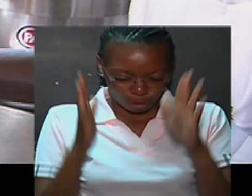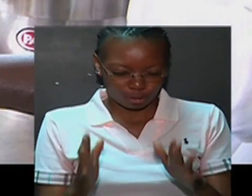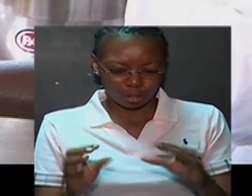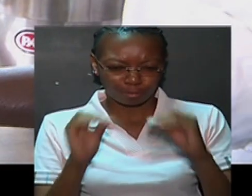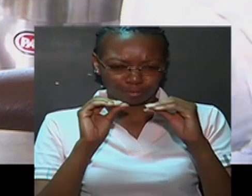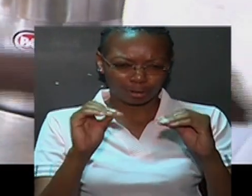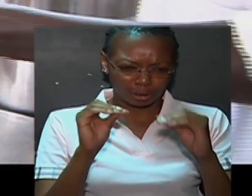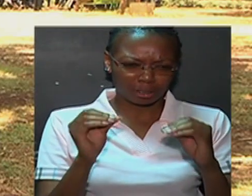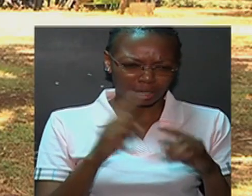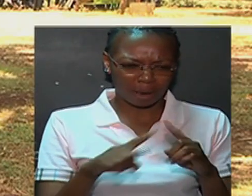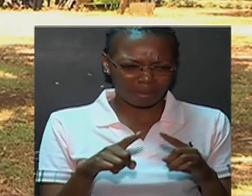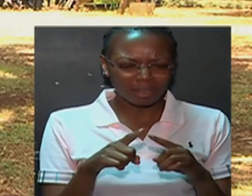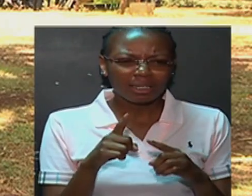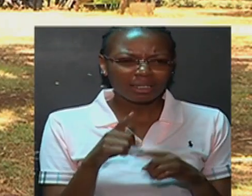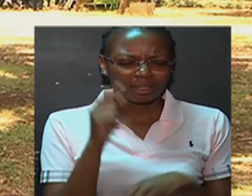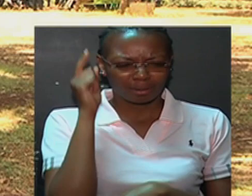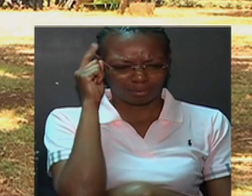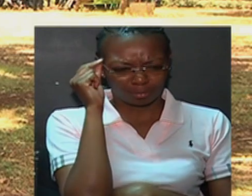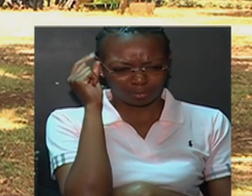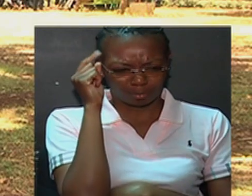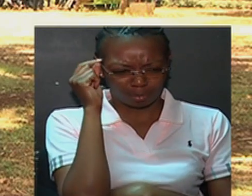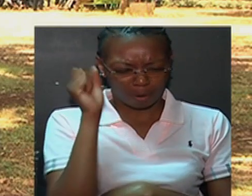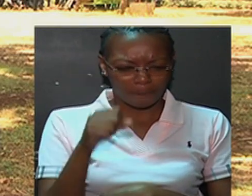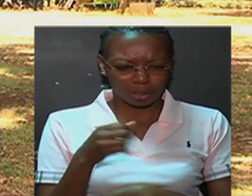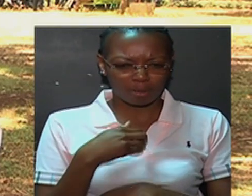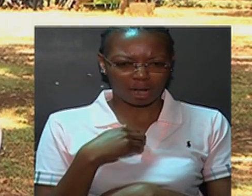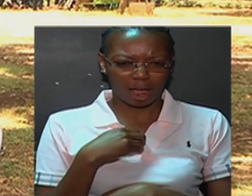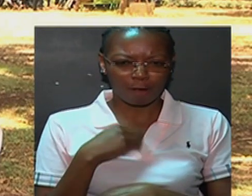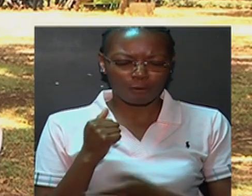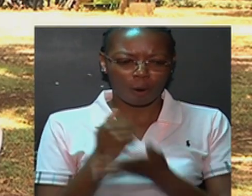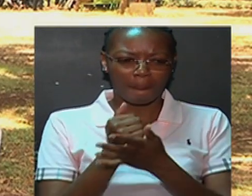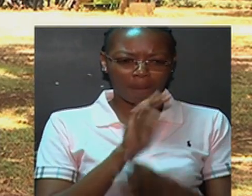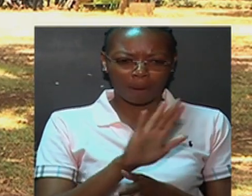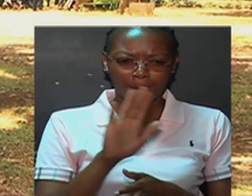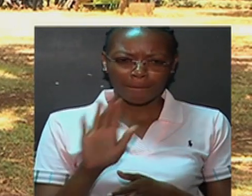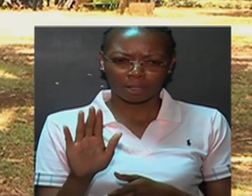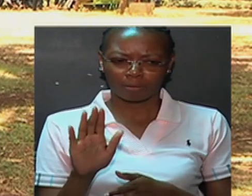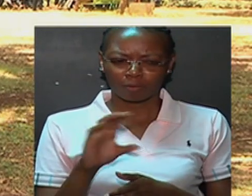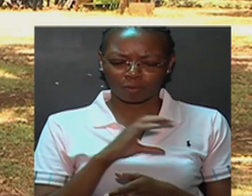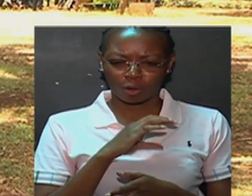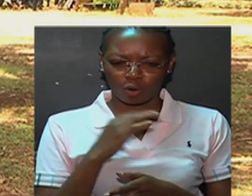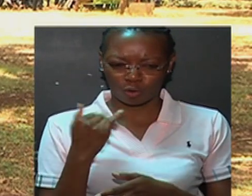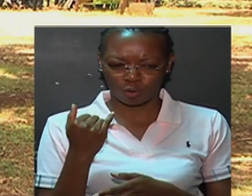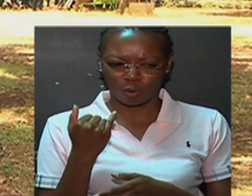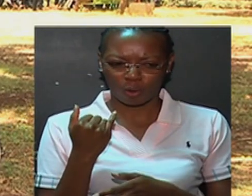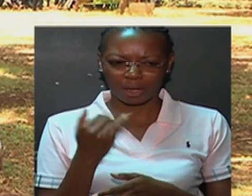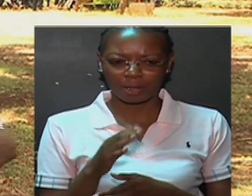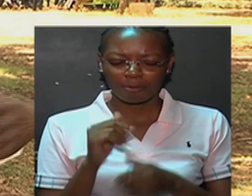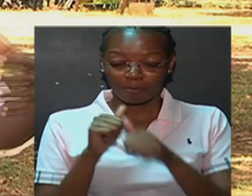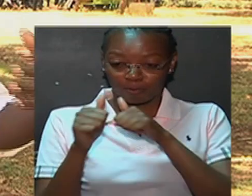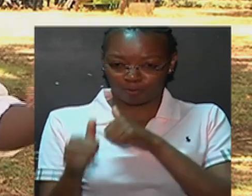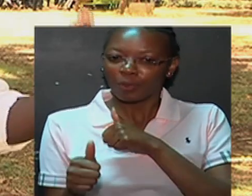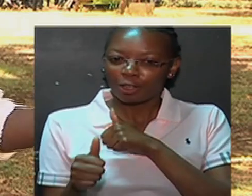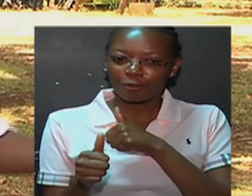asifungue kiwanda chake? Kitu muhimu sana, mambo ya chakula iko very sensitive. Nikifungua